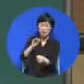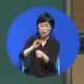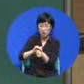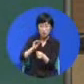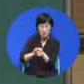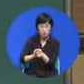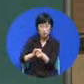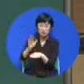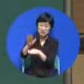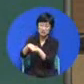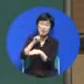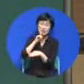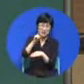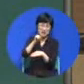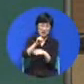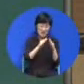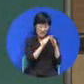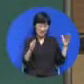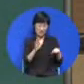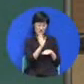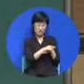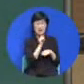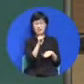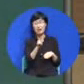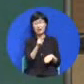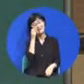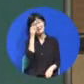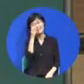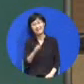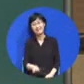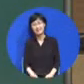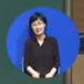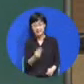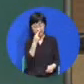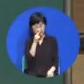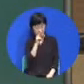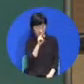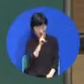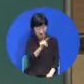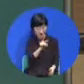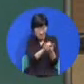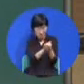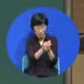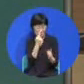전라도 가면요. 희한한 욕이 있어요. 아주 친한 친구 만나면요.